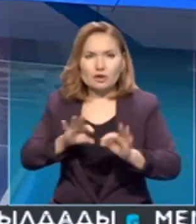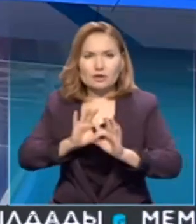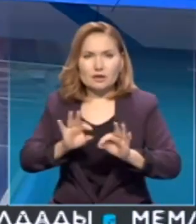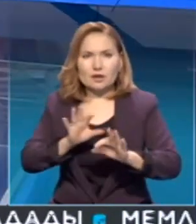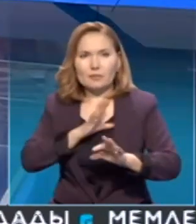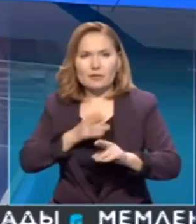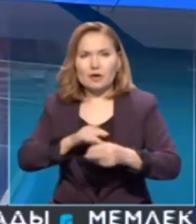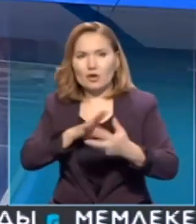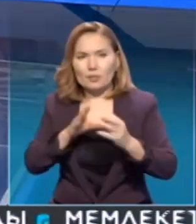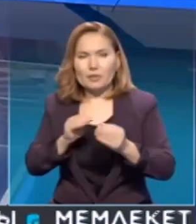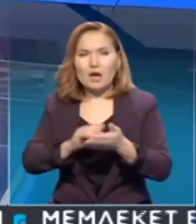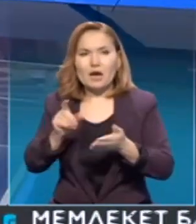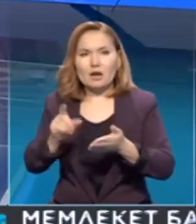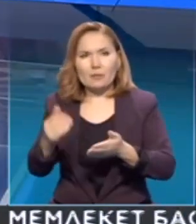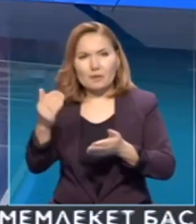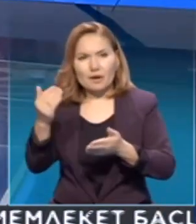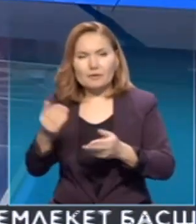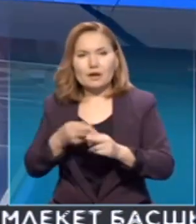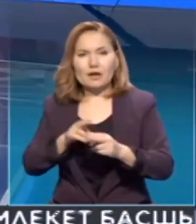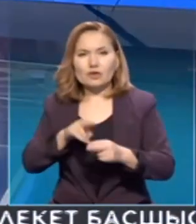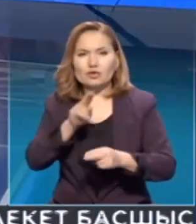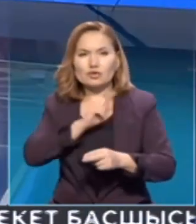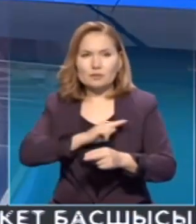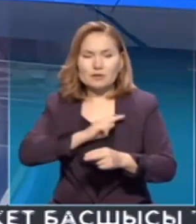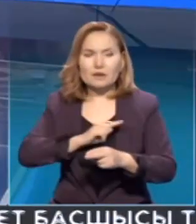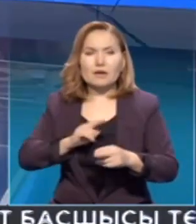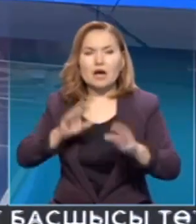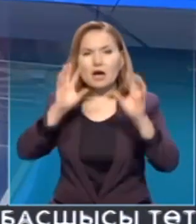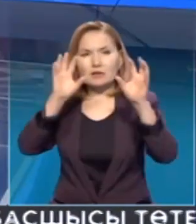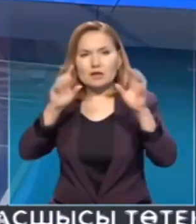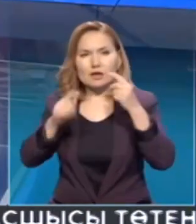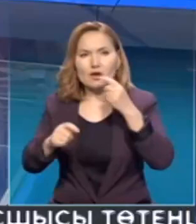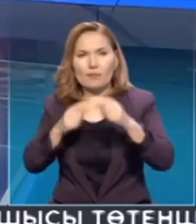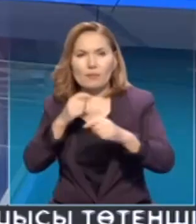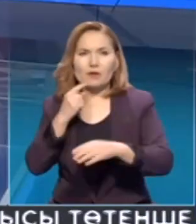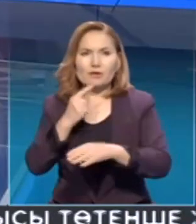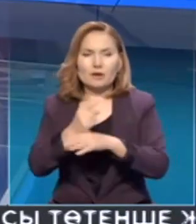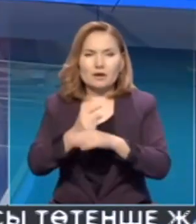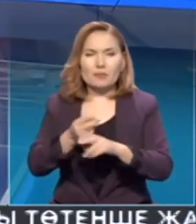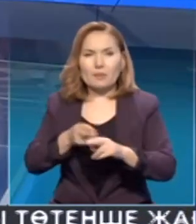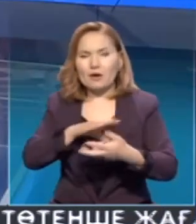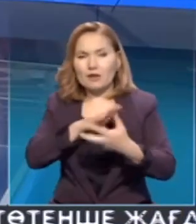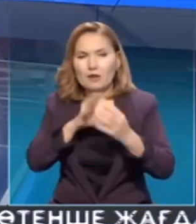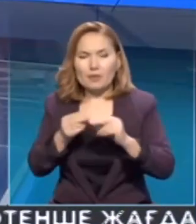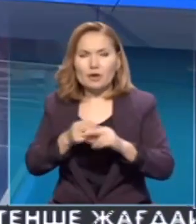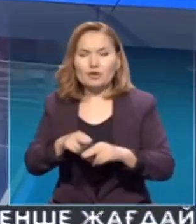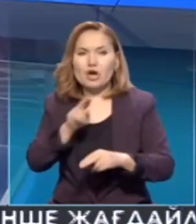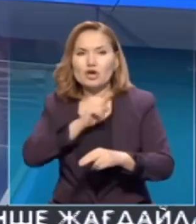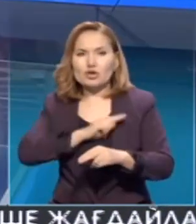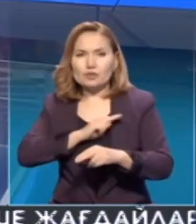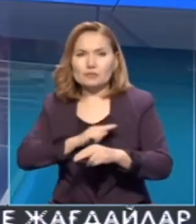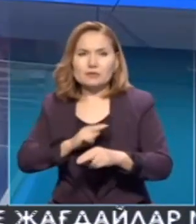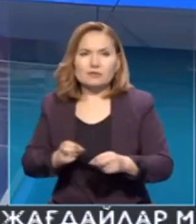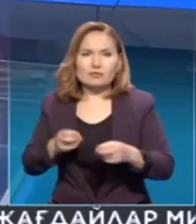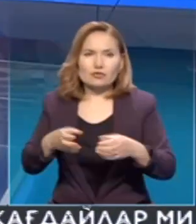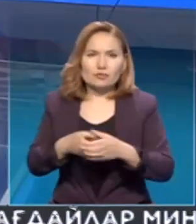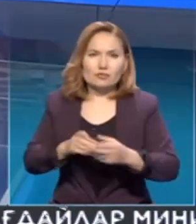азаматтық қоғам өкілдері мен журналистерге қарсы бағытталған заңға қайшы әрекеттер мен арандатушылықты әшкерелеуді